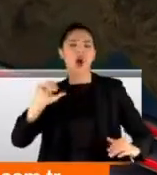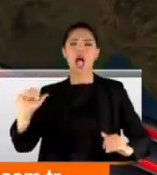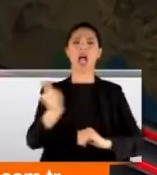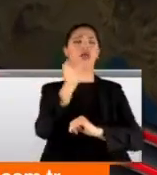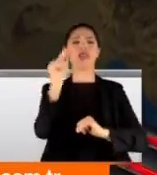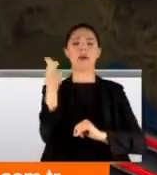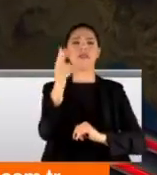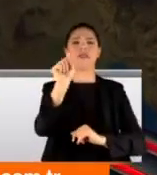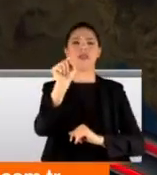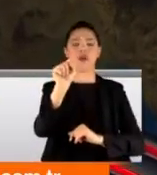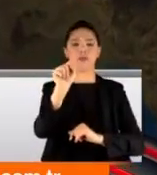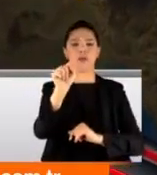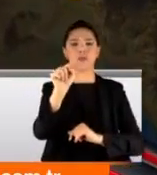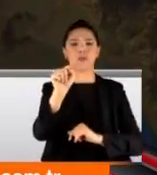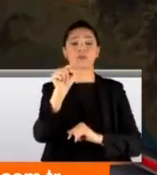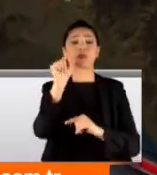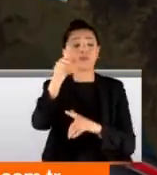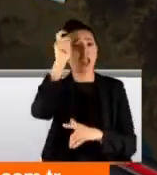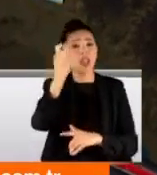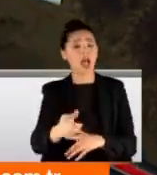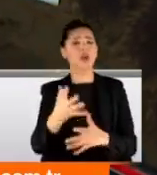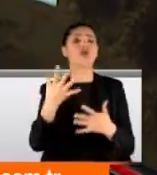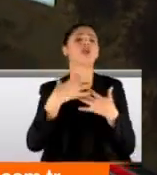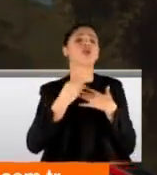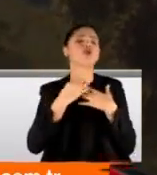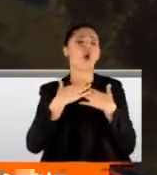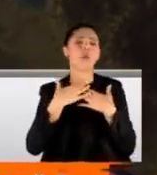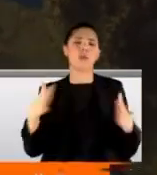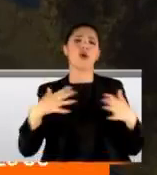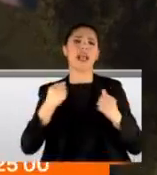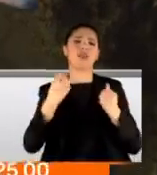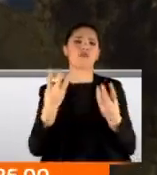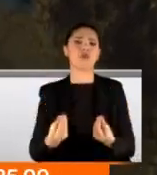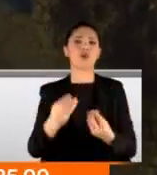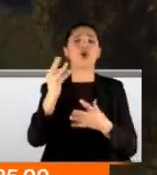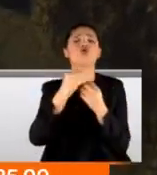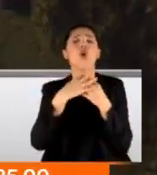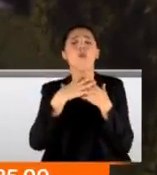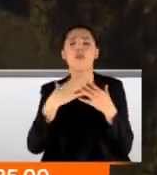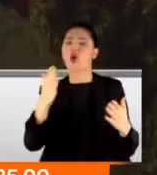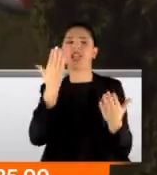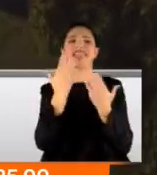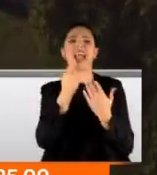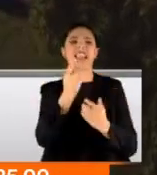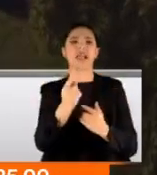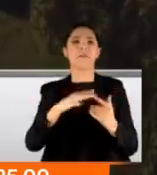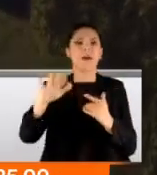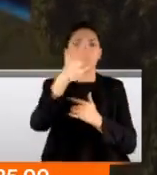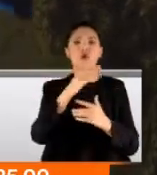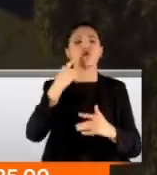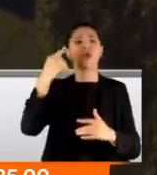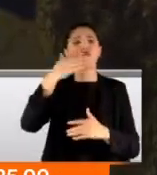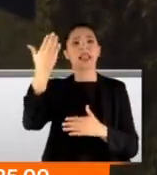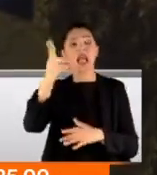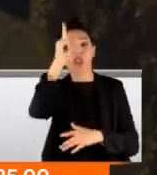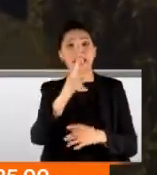çarpıcı görüntülerden en bazıları bunlar. Gerçekten çok büyük geçmiş olsun. Büyük bir sınav yaşadık, hala da yaşıyoruz. Cumhurbaşkanı